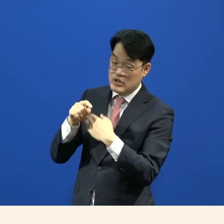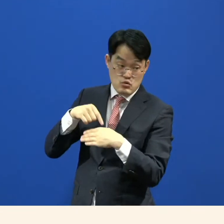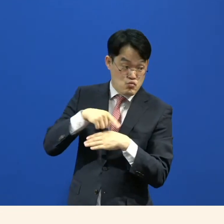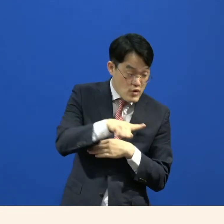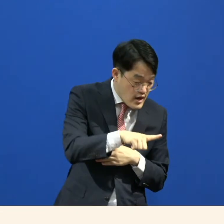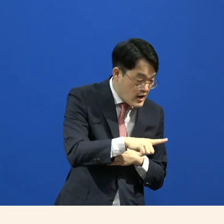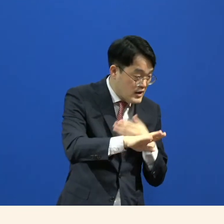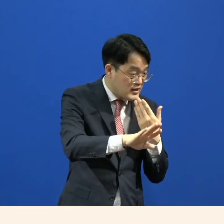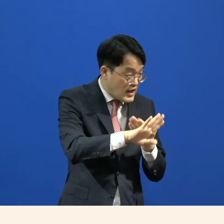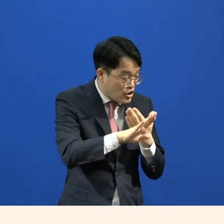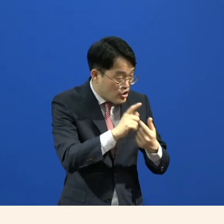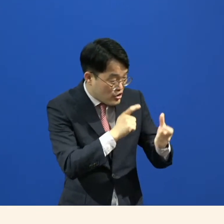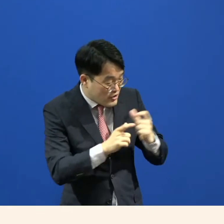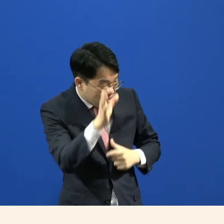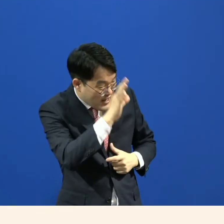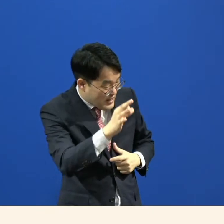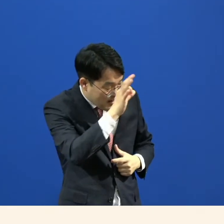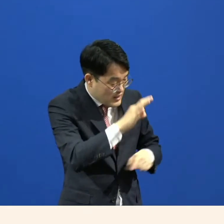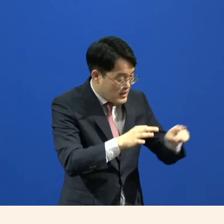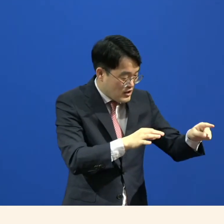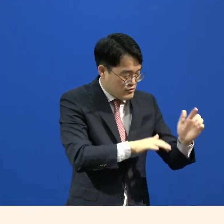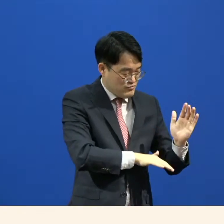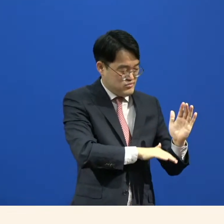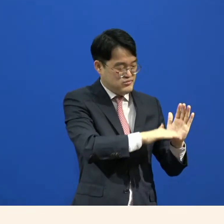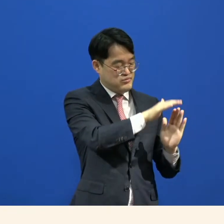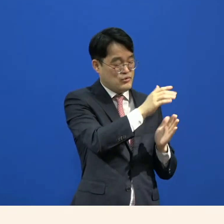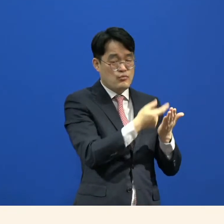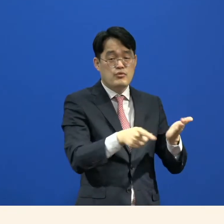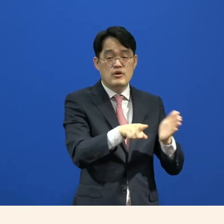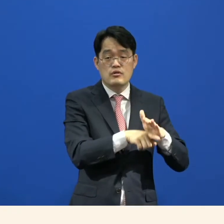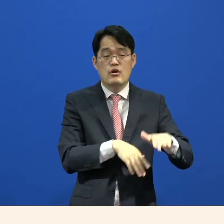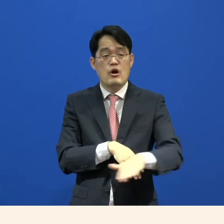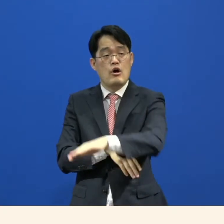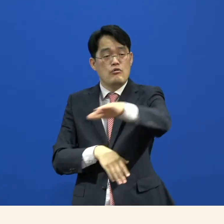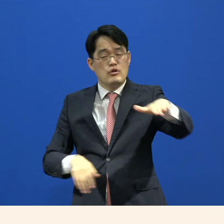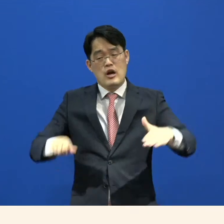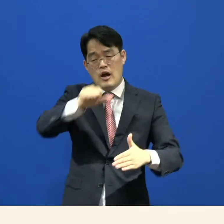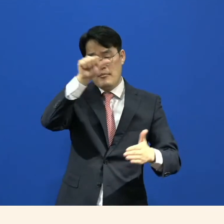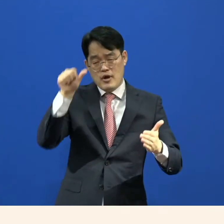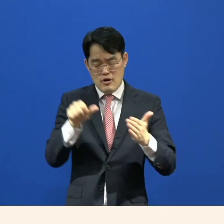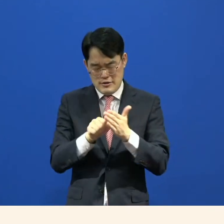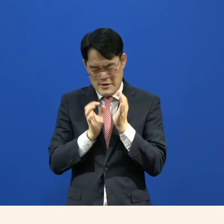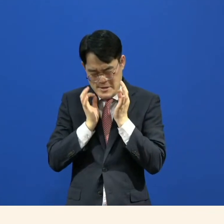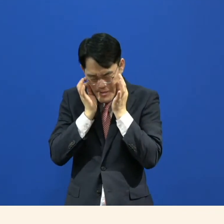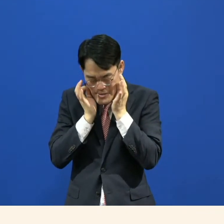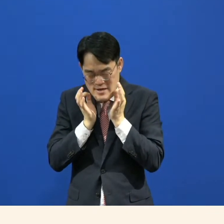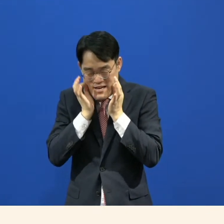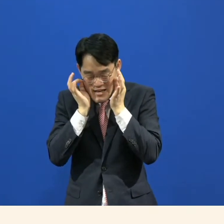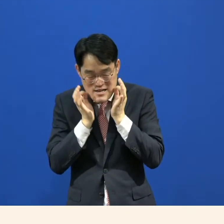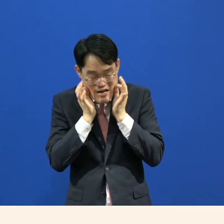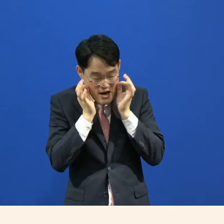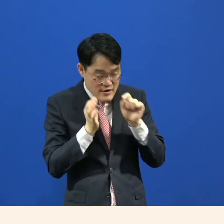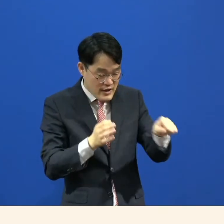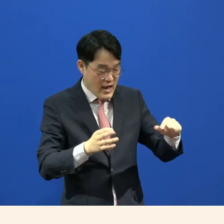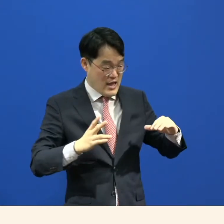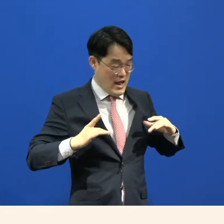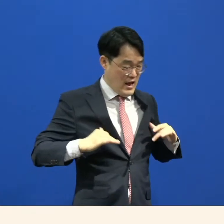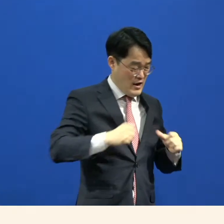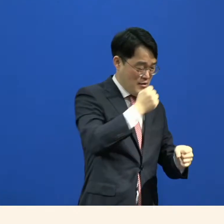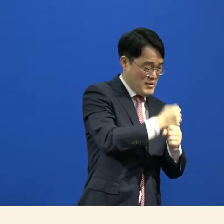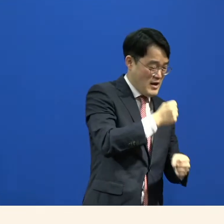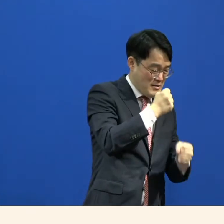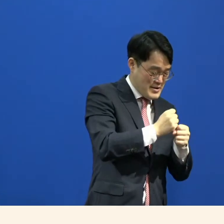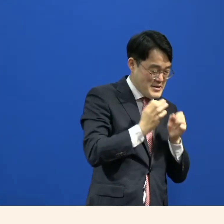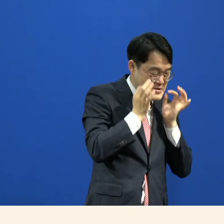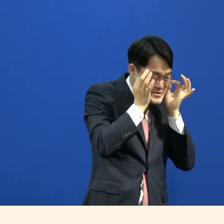그것을 채우기 위해서 일평생 노력해야 될 것입니다. 우리의 자랑거리를 만들어 넣어야 합니다. 그러나 아무리 노력을 해도 채울